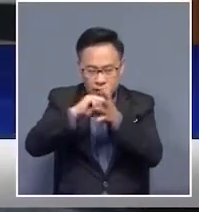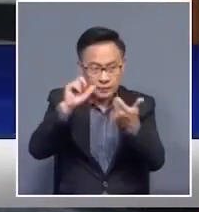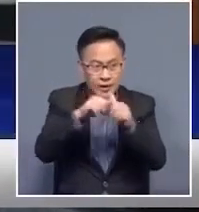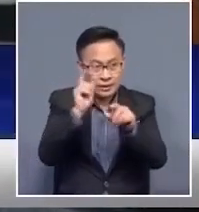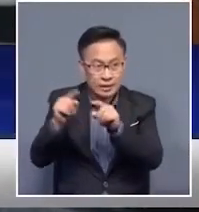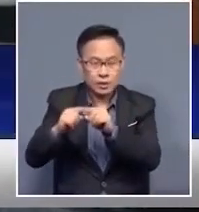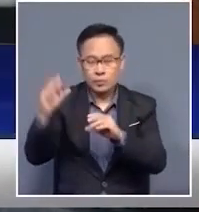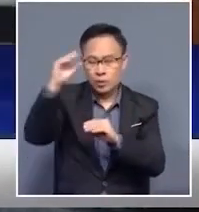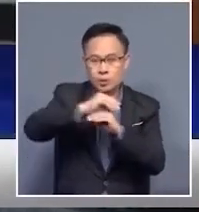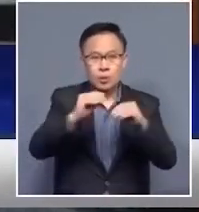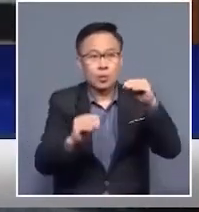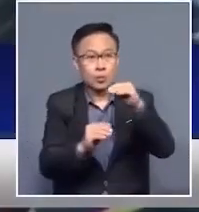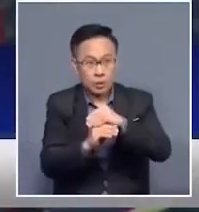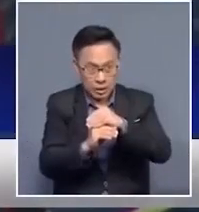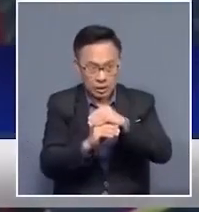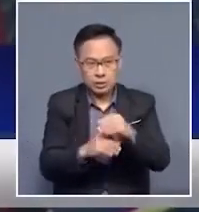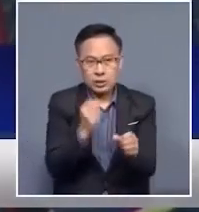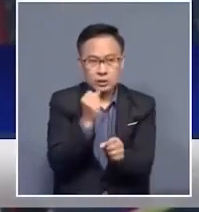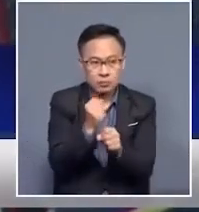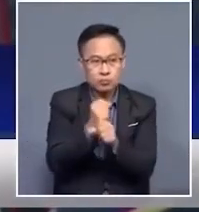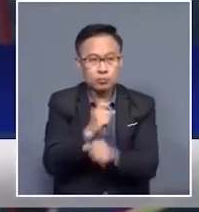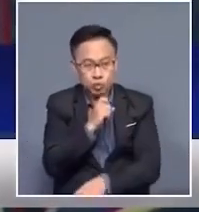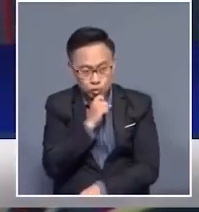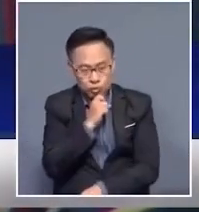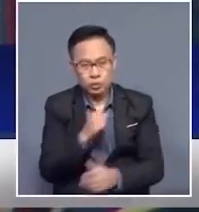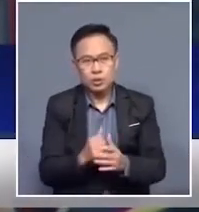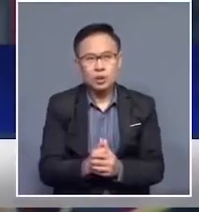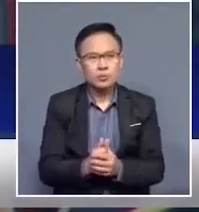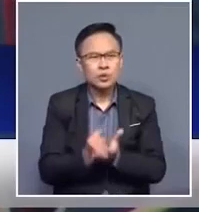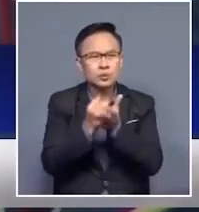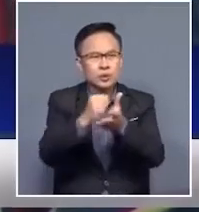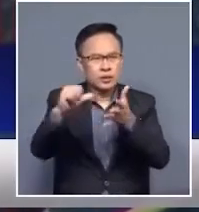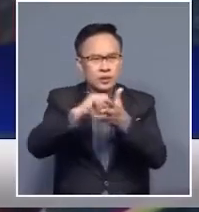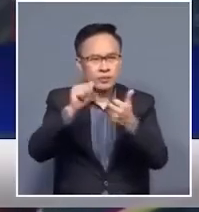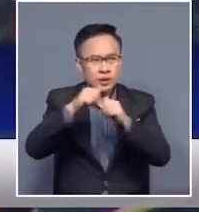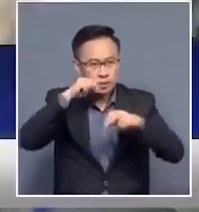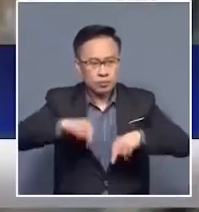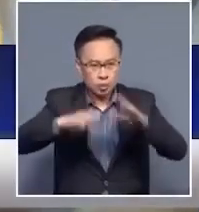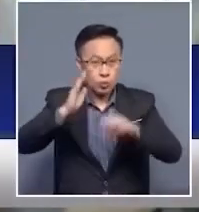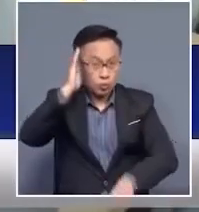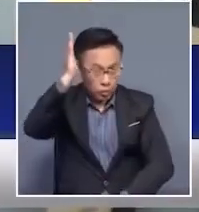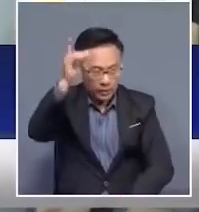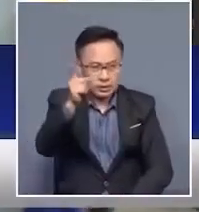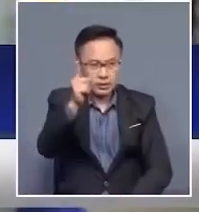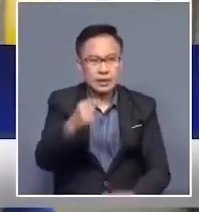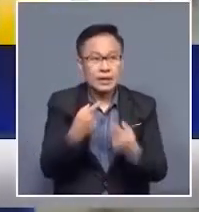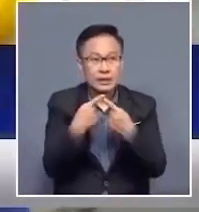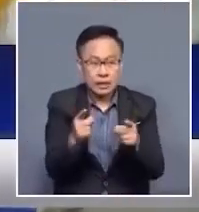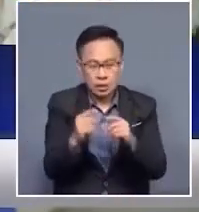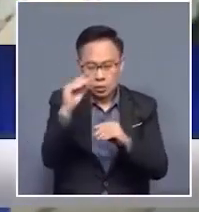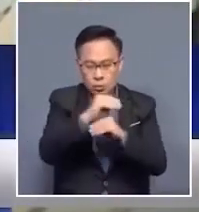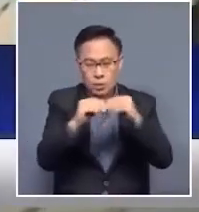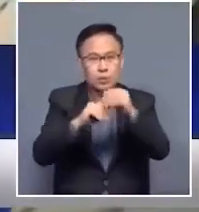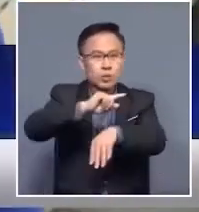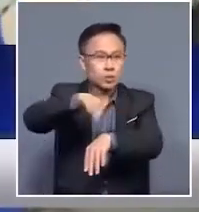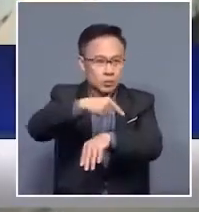งการนะครับซึ่งระหว่างดำเนินการอยู่นะครับเพื่อสามารถแก้ไขปัญหาน้ำท่วมขังได้อย่างถาวรแต่ก็ยอมรับว่าโครงการต่างๆนั้นเนี่